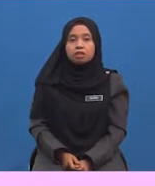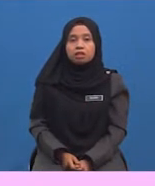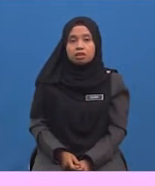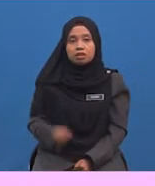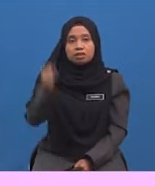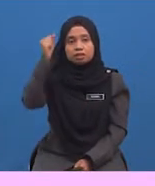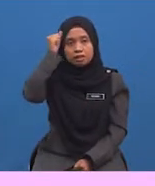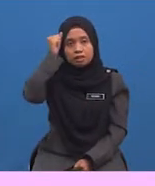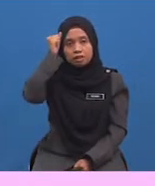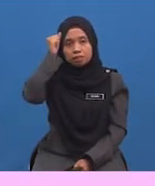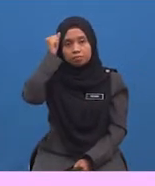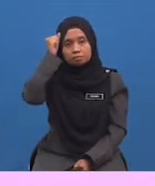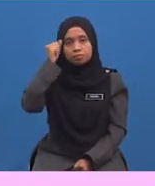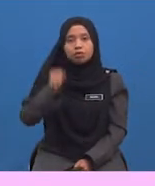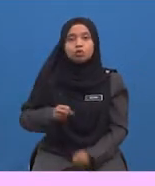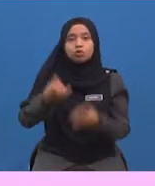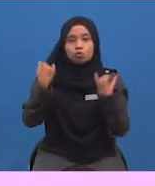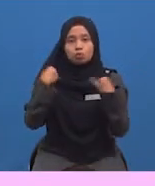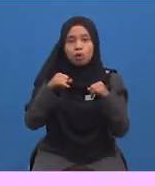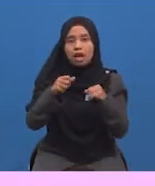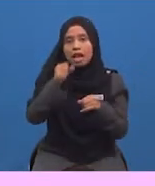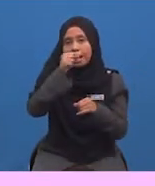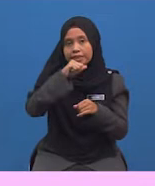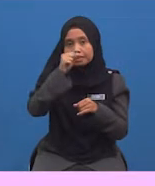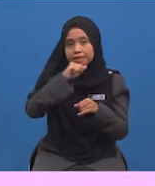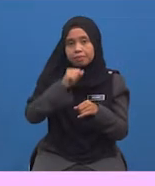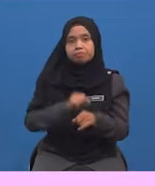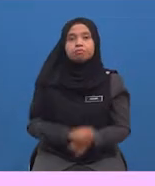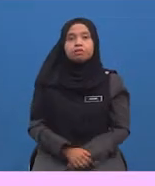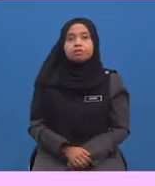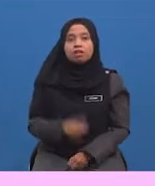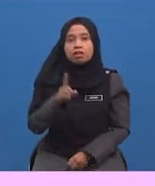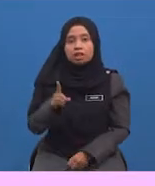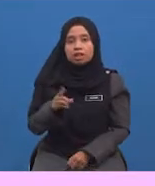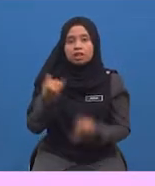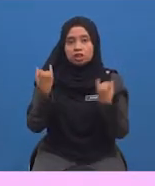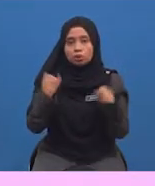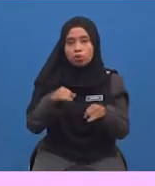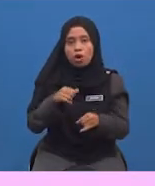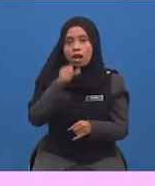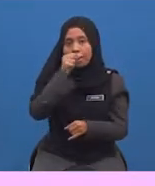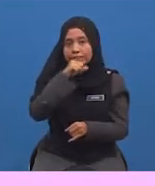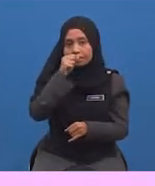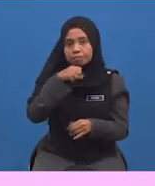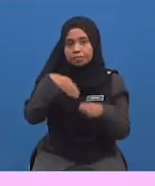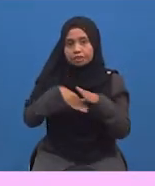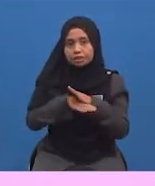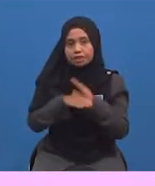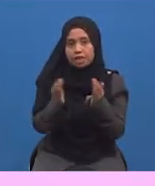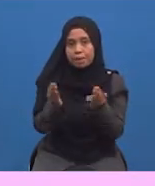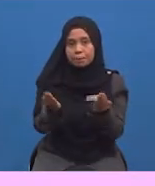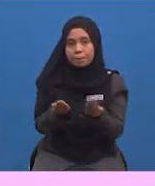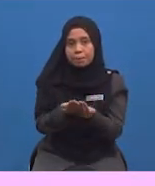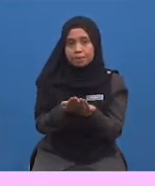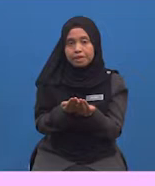Salim seorang pengusaha aiskrim secara kecil-kecilan. Dia menjual aiskrimnya di dalam bekas